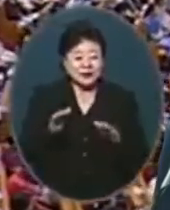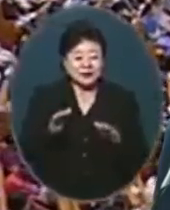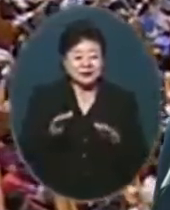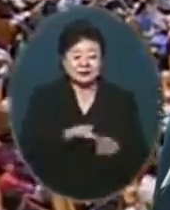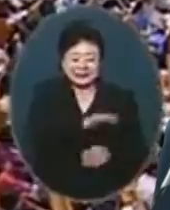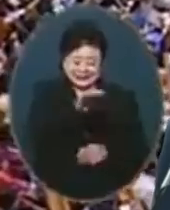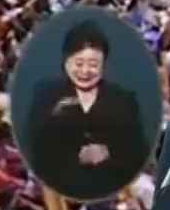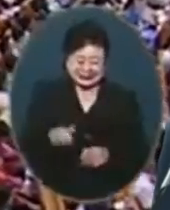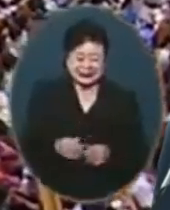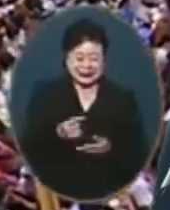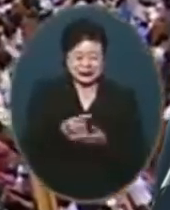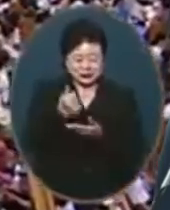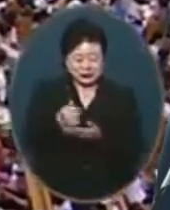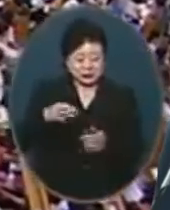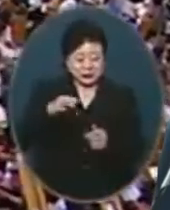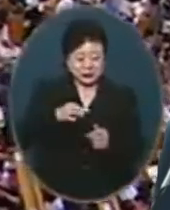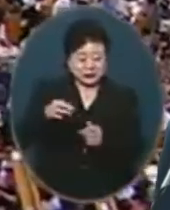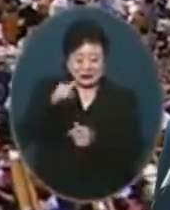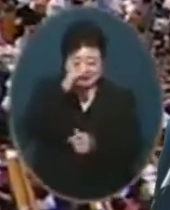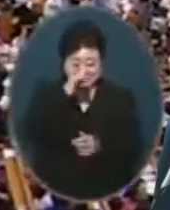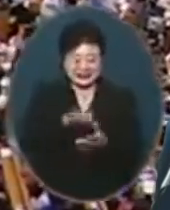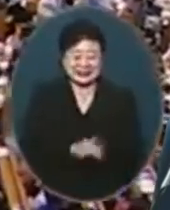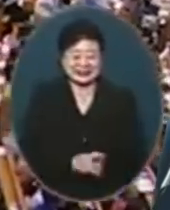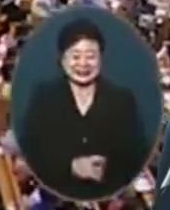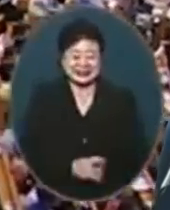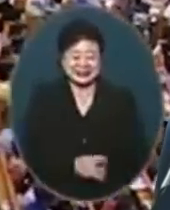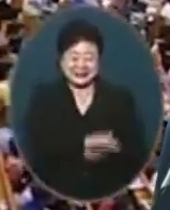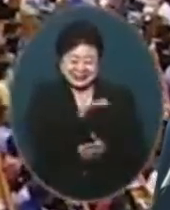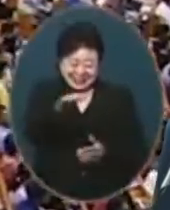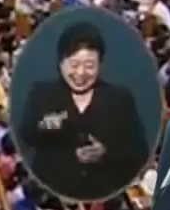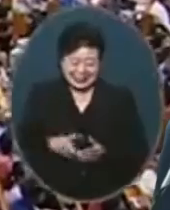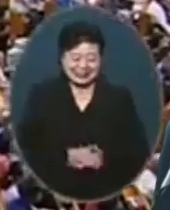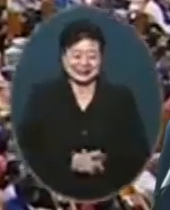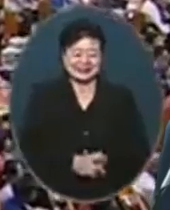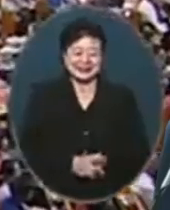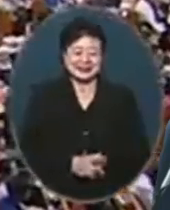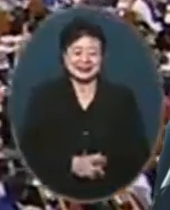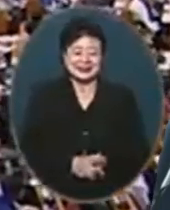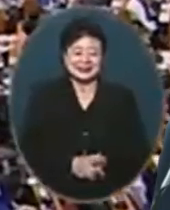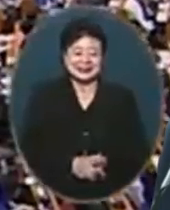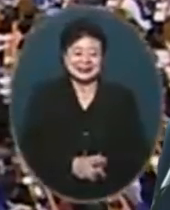우리를 초청하고 계십니다. 우리가